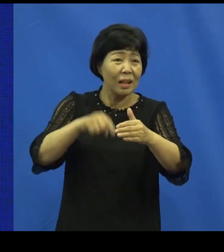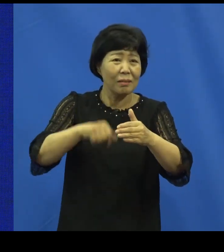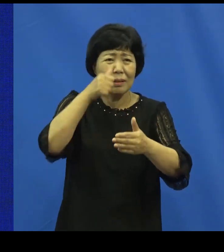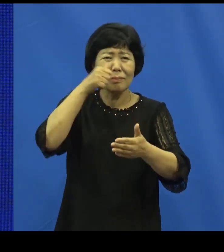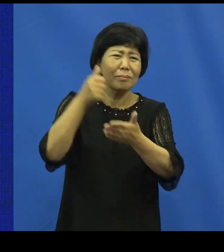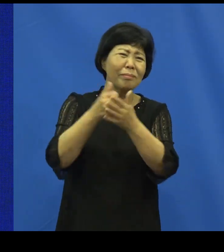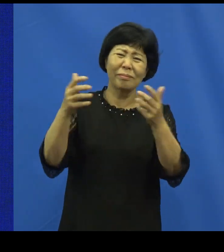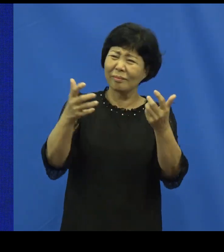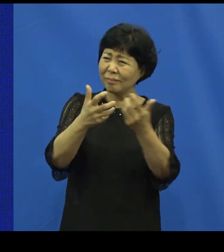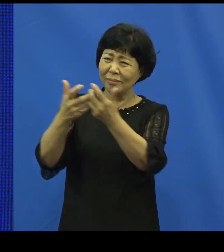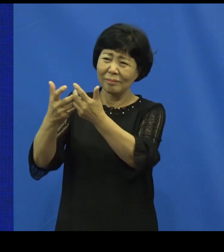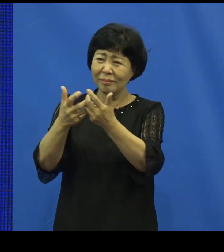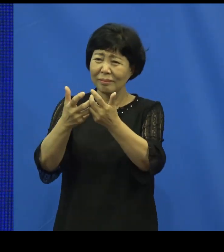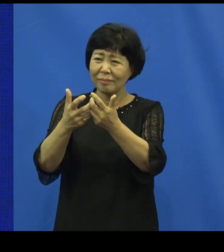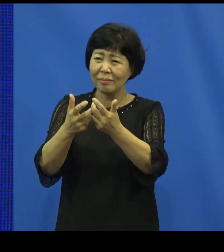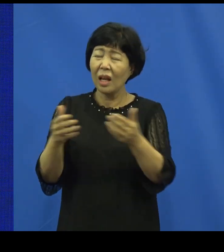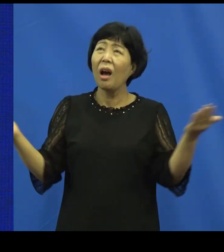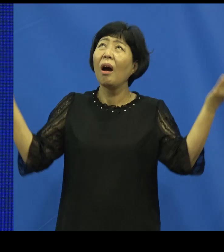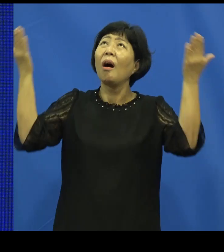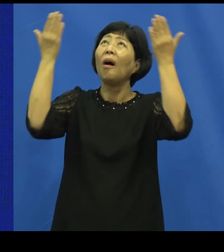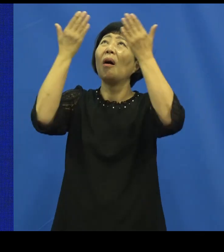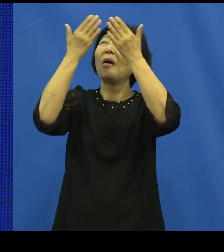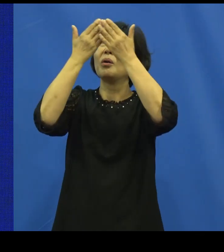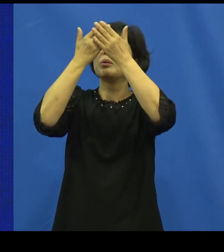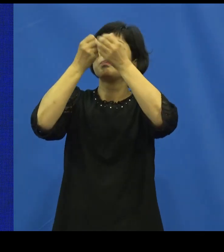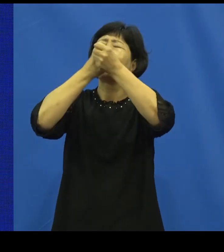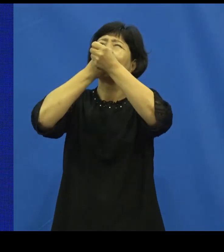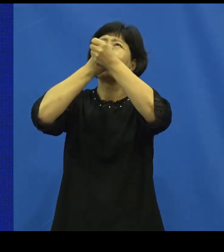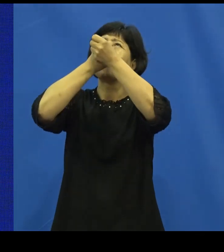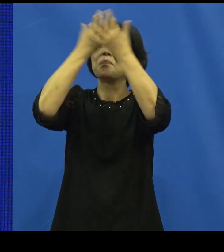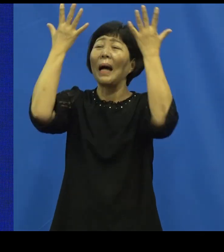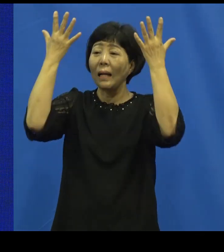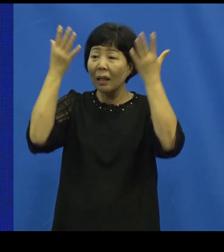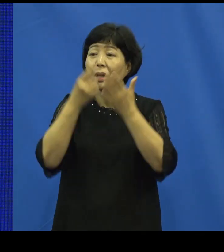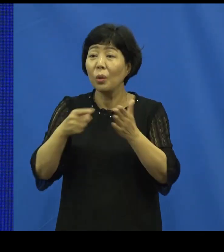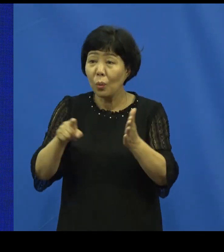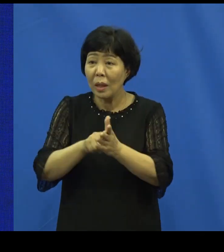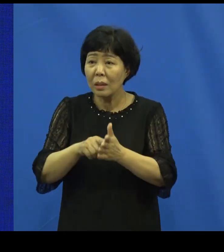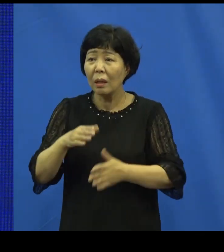이 어둠을 밝혀낼 수 있는 빛으로서의 삶,